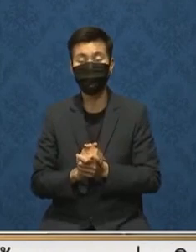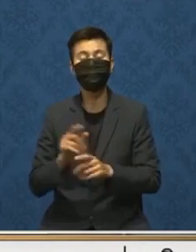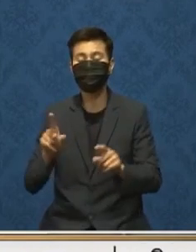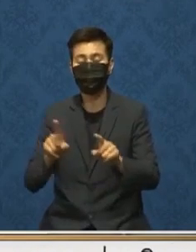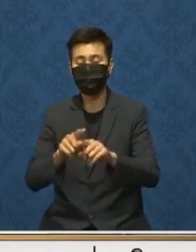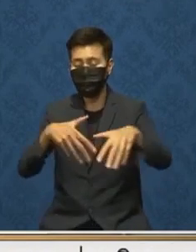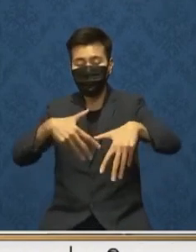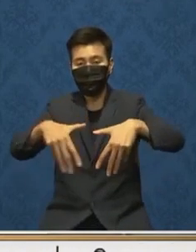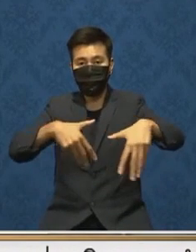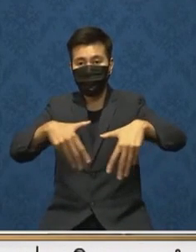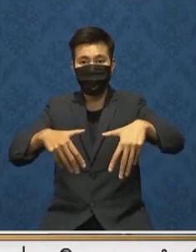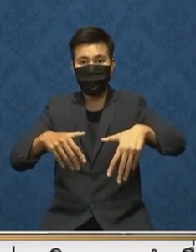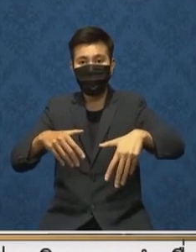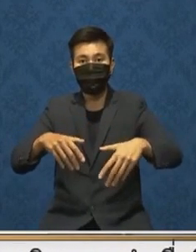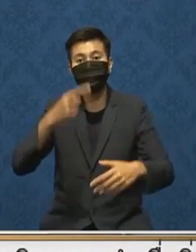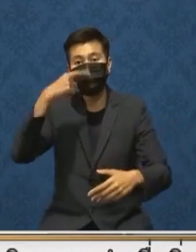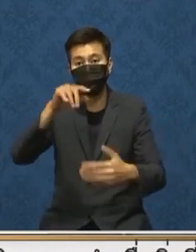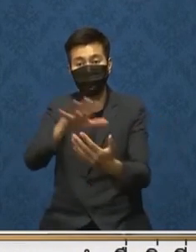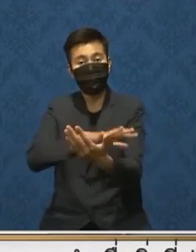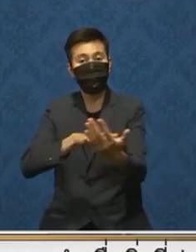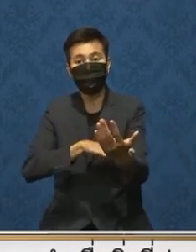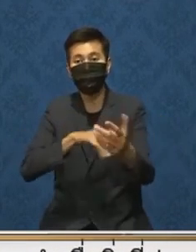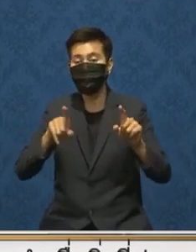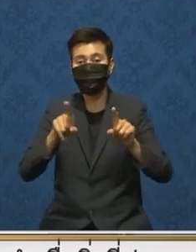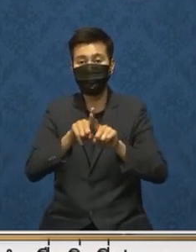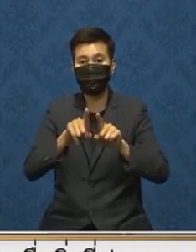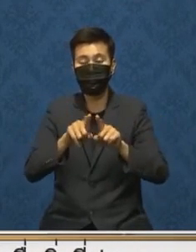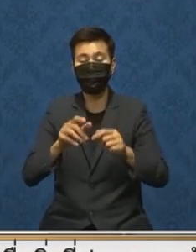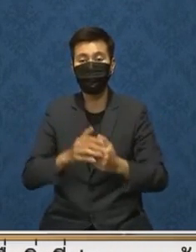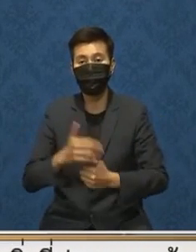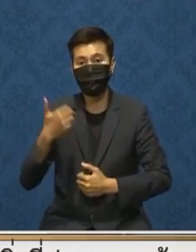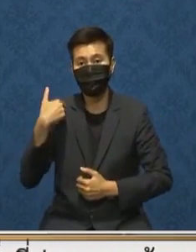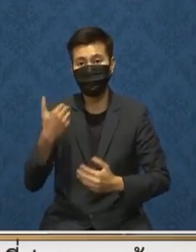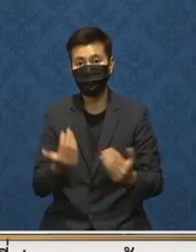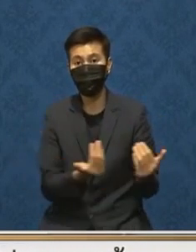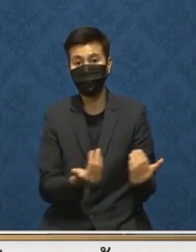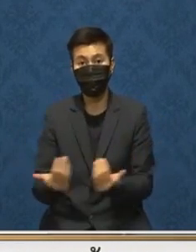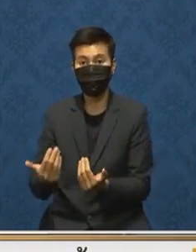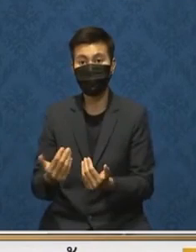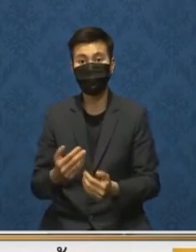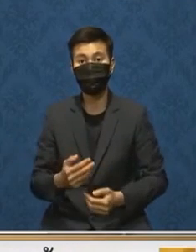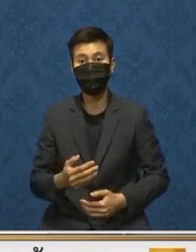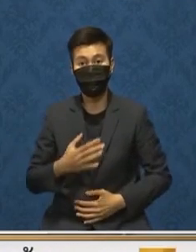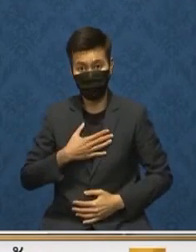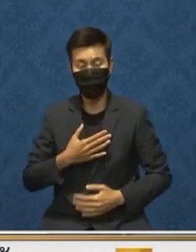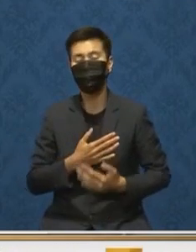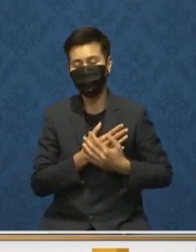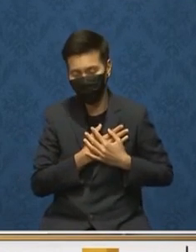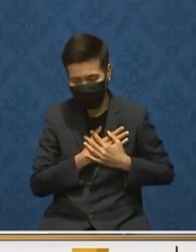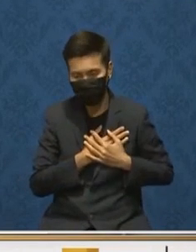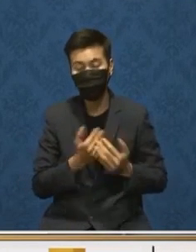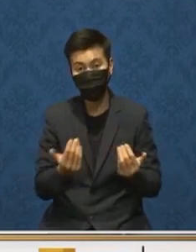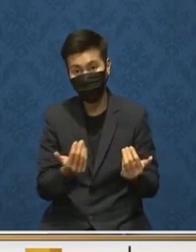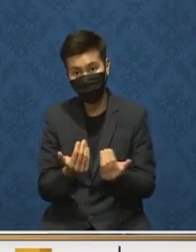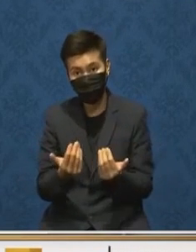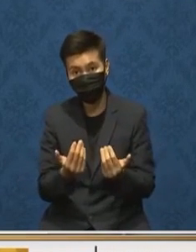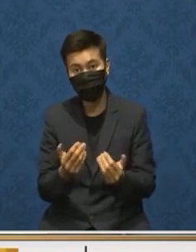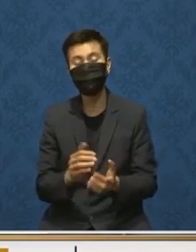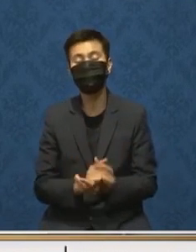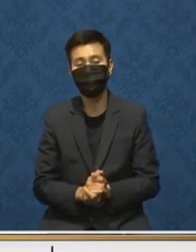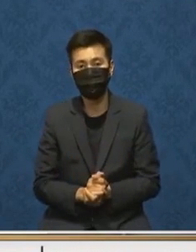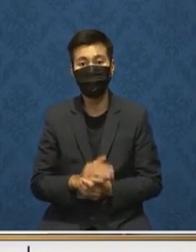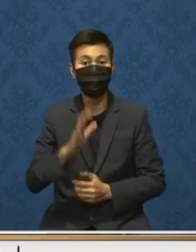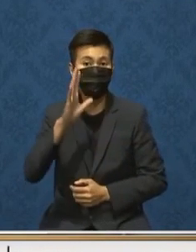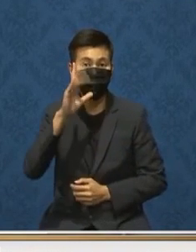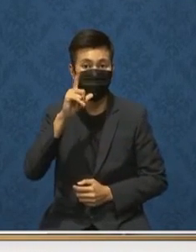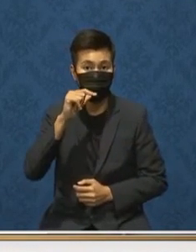นทั้งประเทศนี้เหมือนกันเราก็มีลูกที่เรารักเหมือนกันทั้งหมดนะครับทุกคนพ่อ